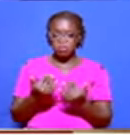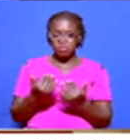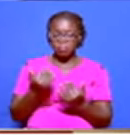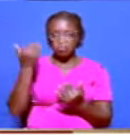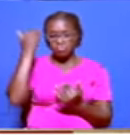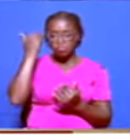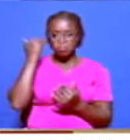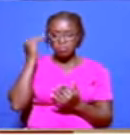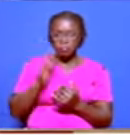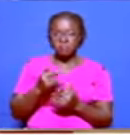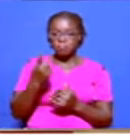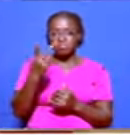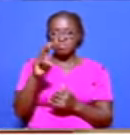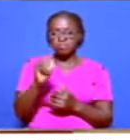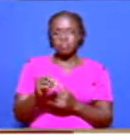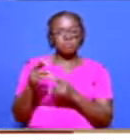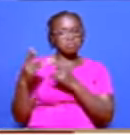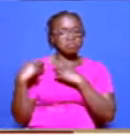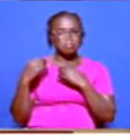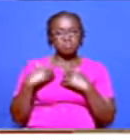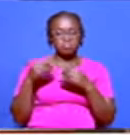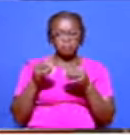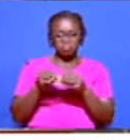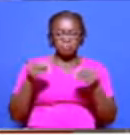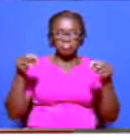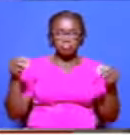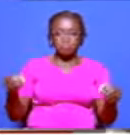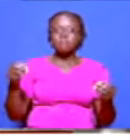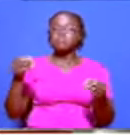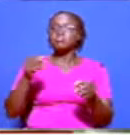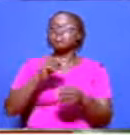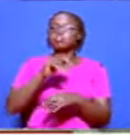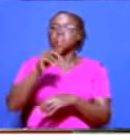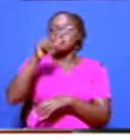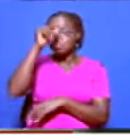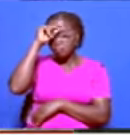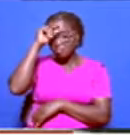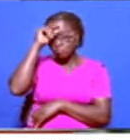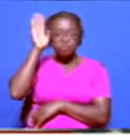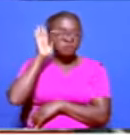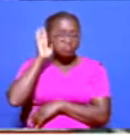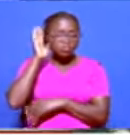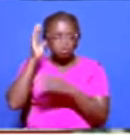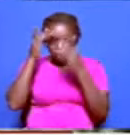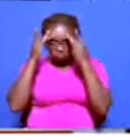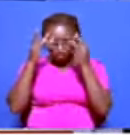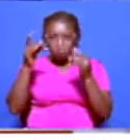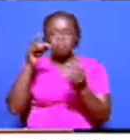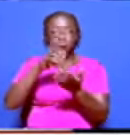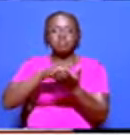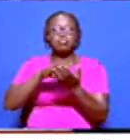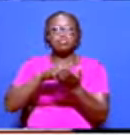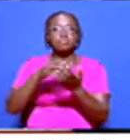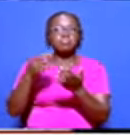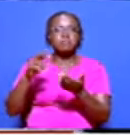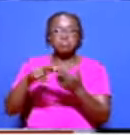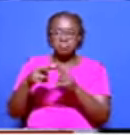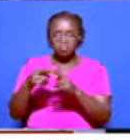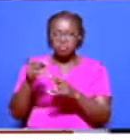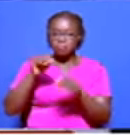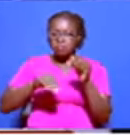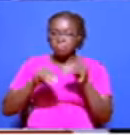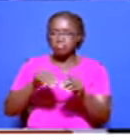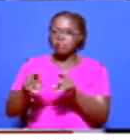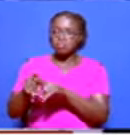120 wamejukumiwa kupitia gazeti rasmi la serikali kusikiza na kuamua kesi zinazohusiana na uchaguzi. Wakati huo huo, tume